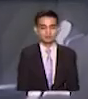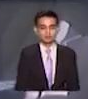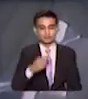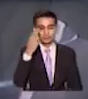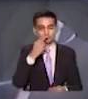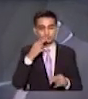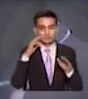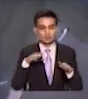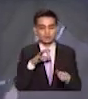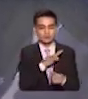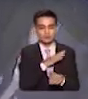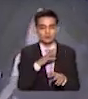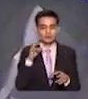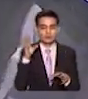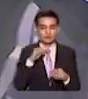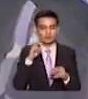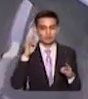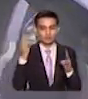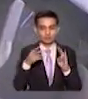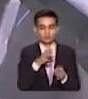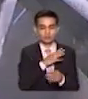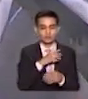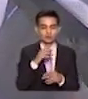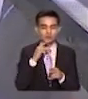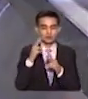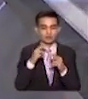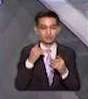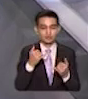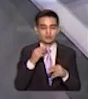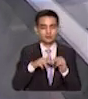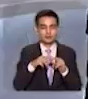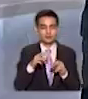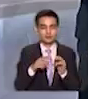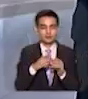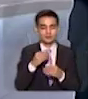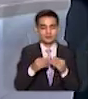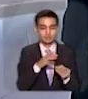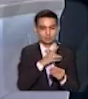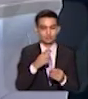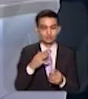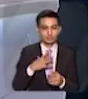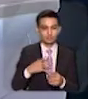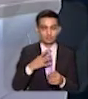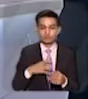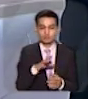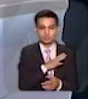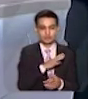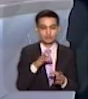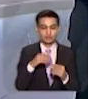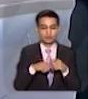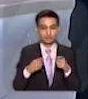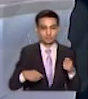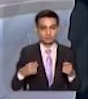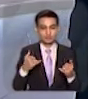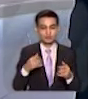Астанада үлескерлер шу шығарды. Ақшасын төлеген пәтерлерін мерзімінен кешігіп жатқаннан кейін алаңдаған жүзге жуық салымшы бүгін құрылыс